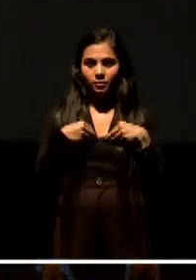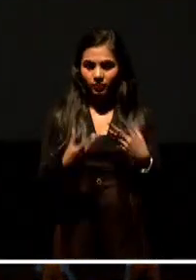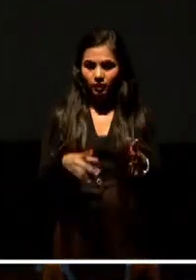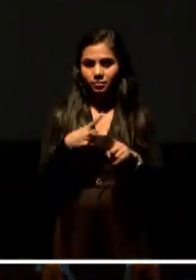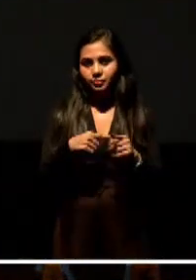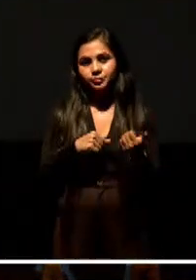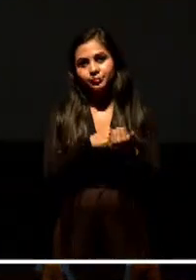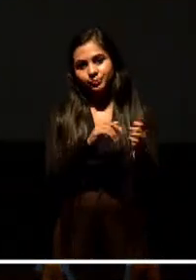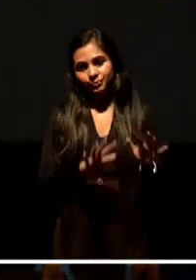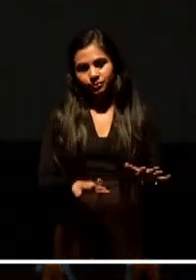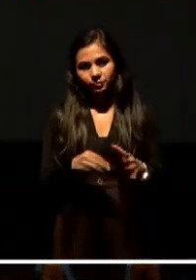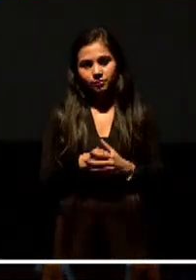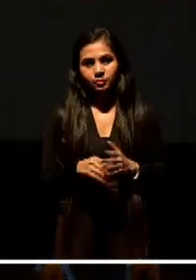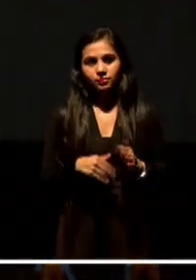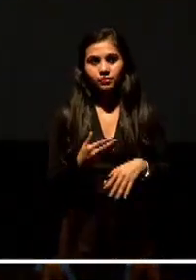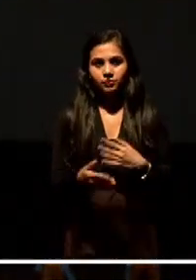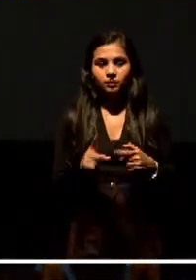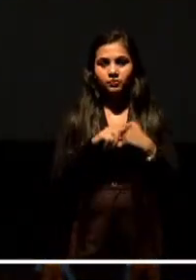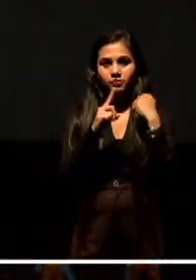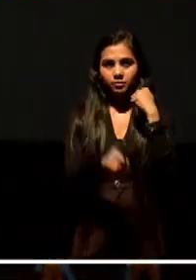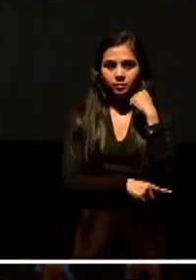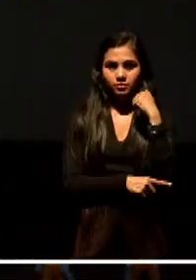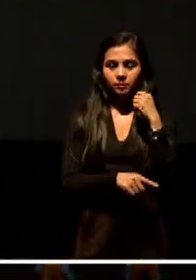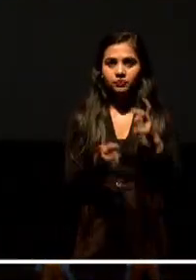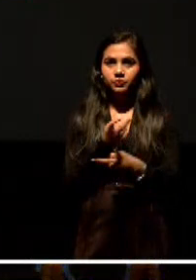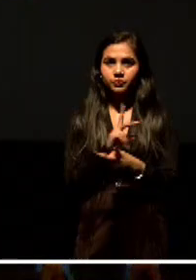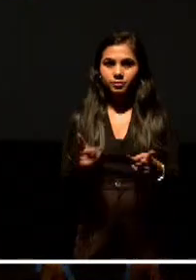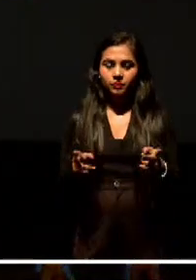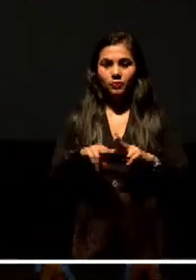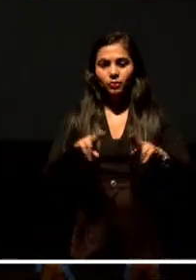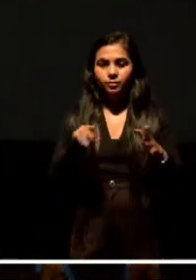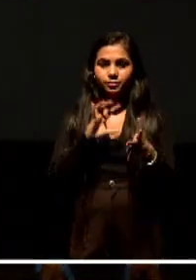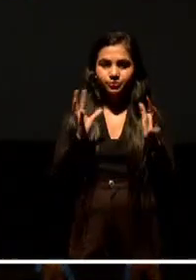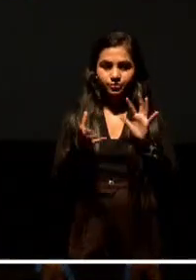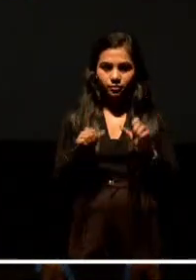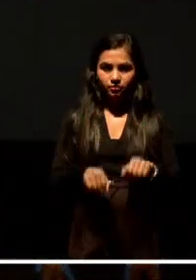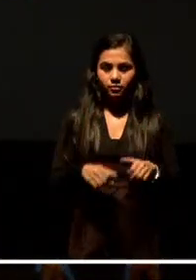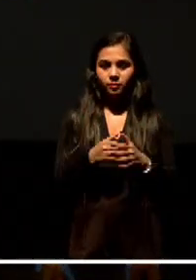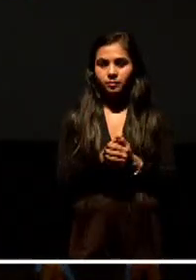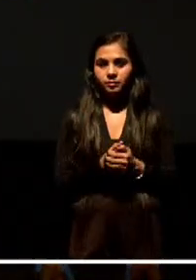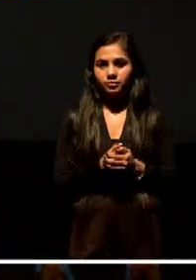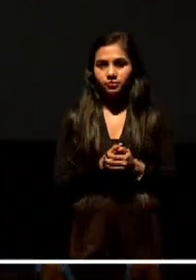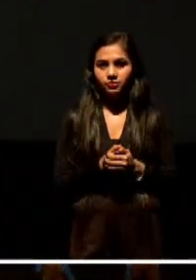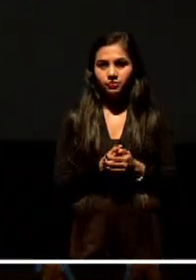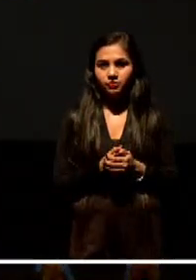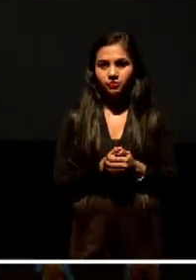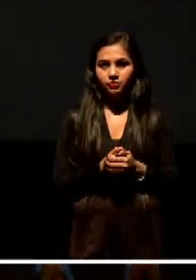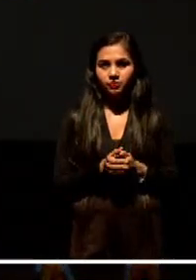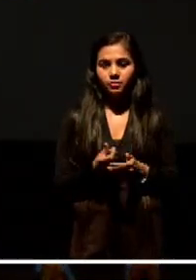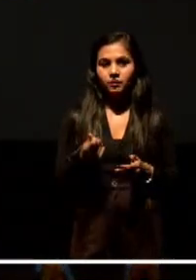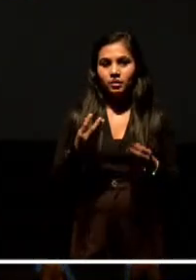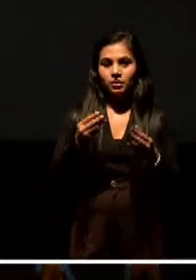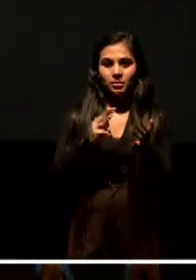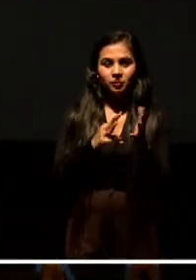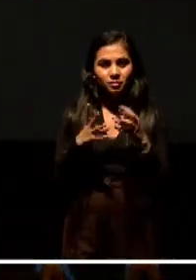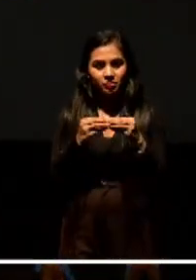है, जिससे आप काफी लार्ज स्केल पर दूर दराज के पूरे देश में, वो मेघालय हो के सौराष्ट्र हो के कच्छ हो के वो महाराष्ट्र